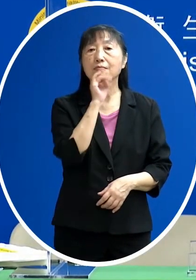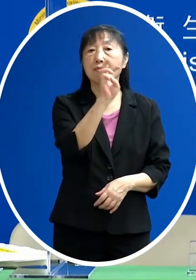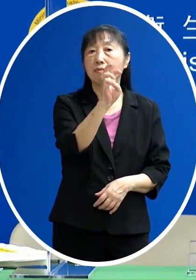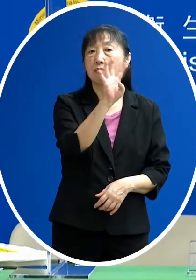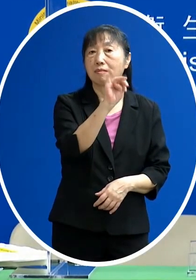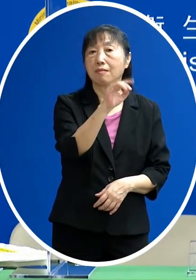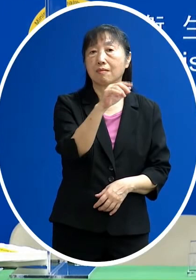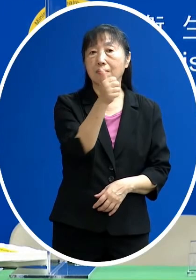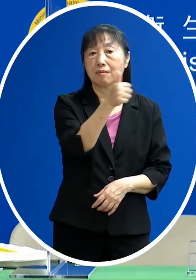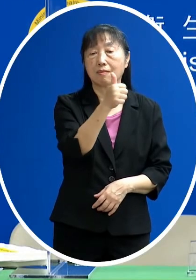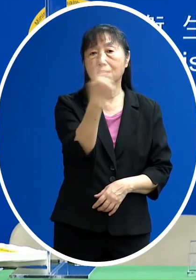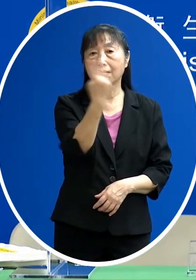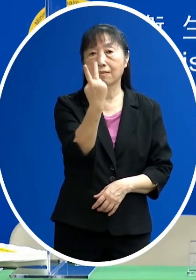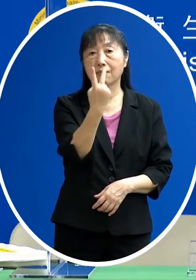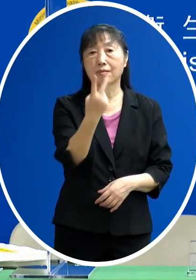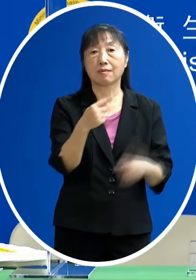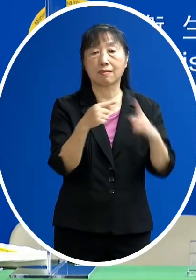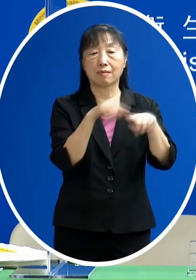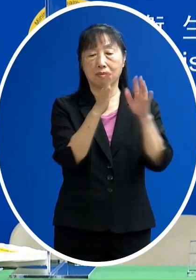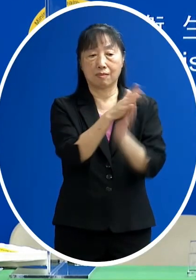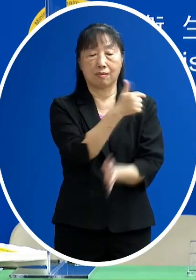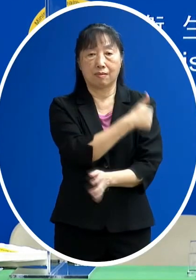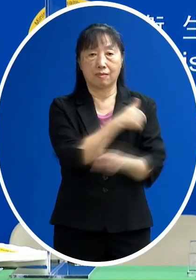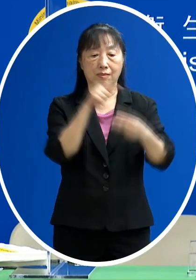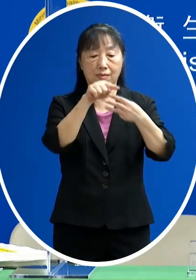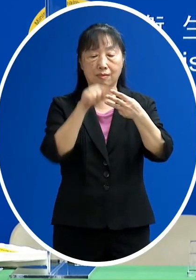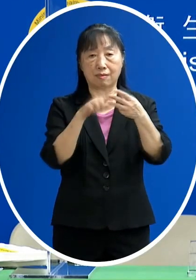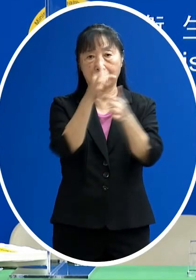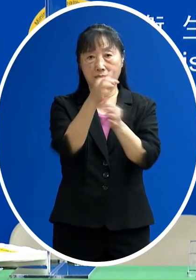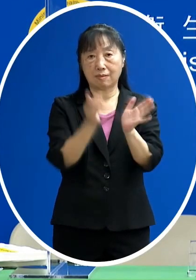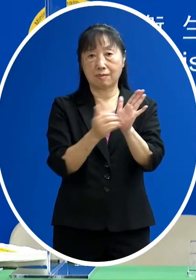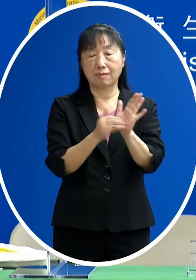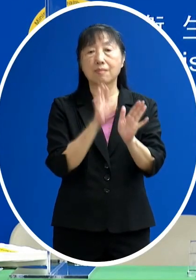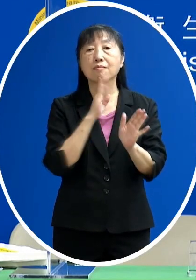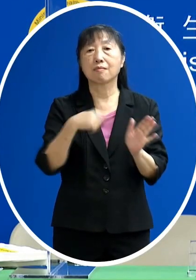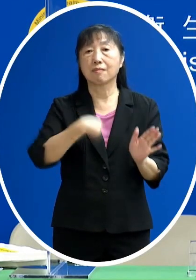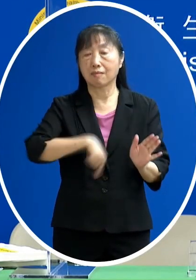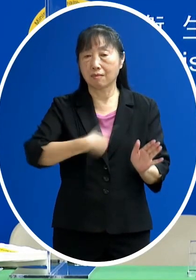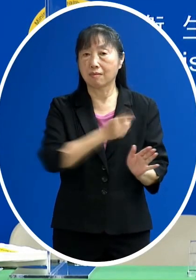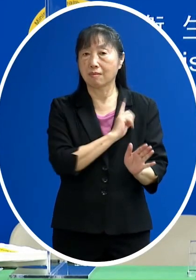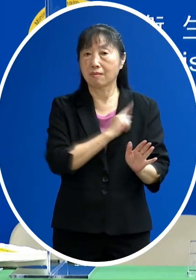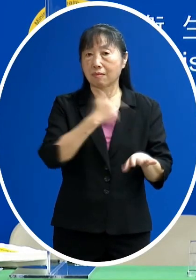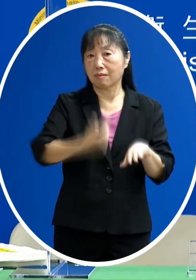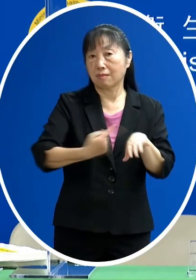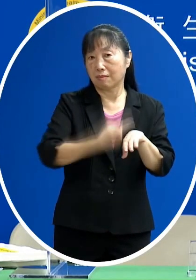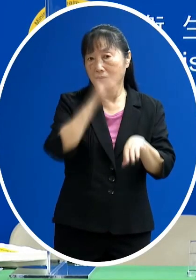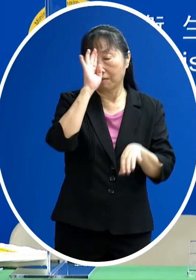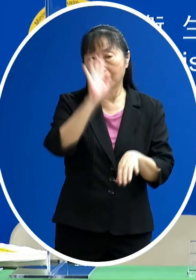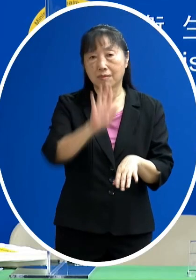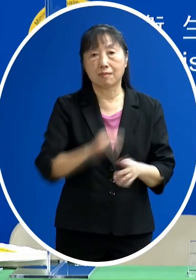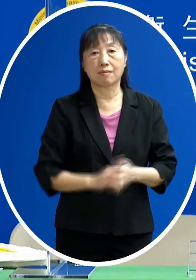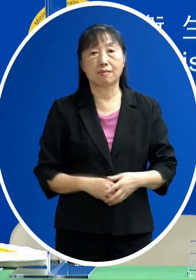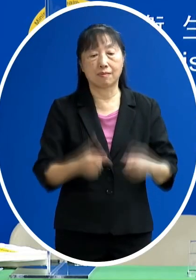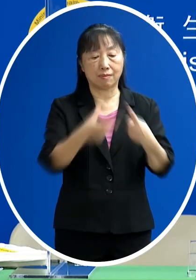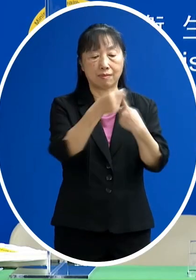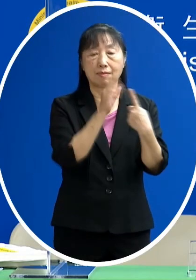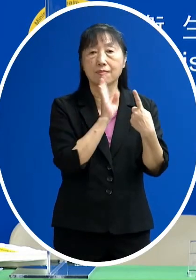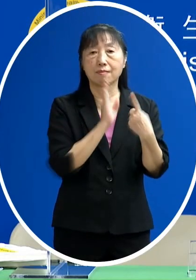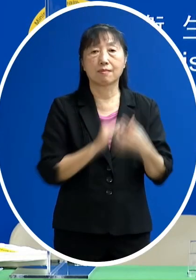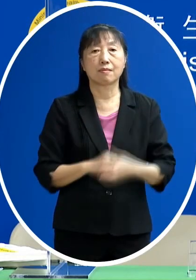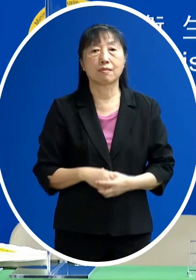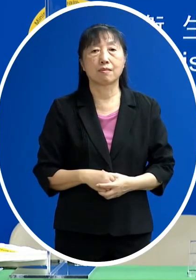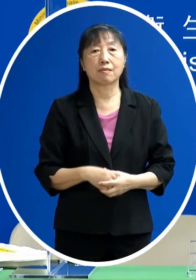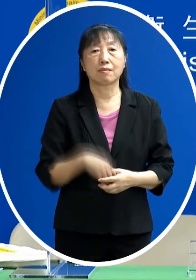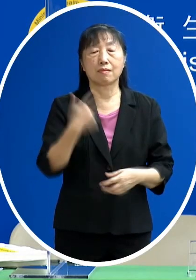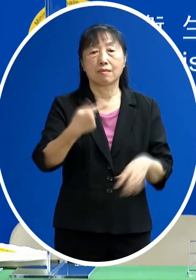是男性，都有接种过3剂的疫苗，我本身也都有慢性的疾病，那其中第一位是有